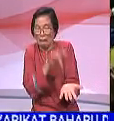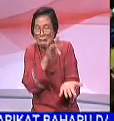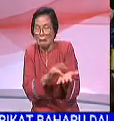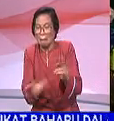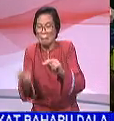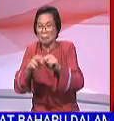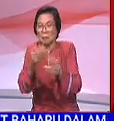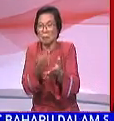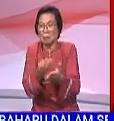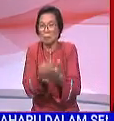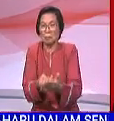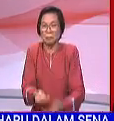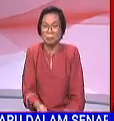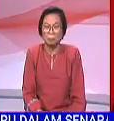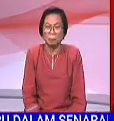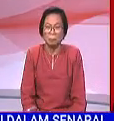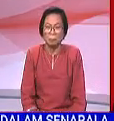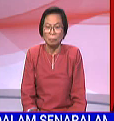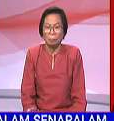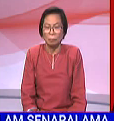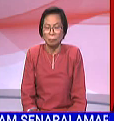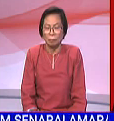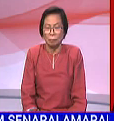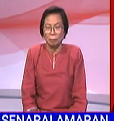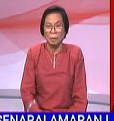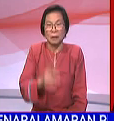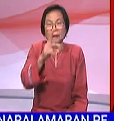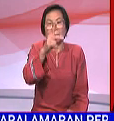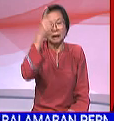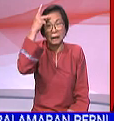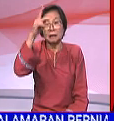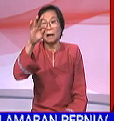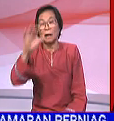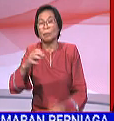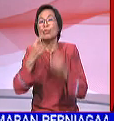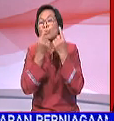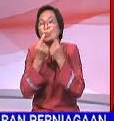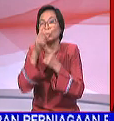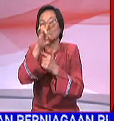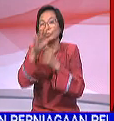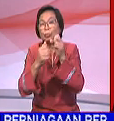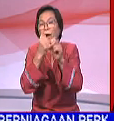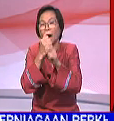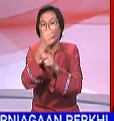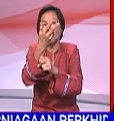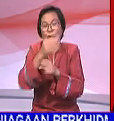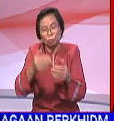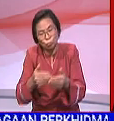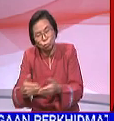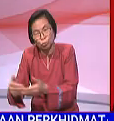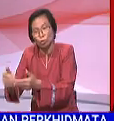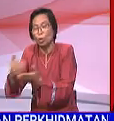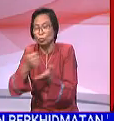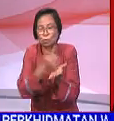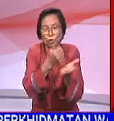barang. Program Cakna Komuniti Kelantan FM sempena ulang tahun ke-75 RTM diteruskan lagi bagi